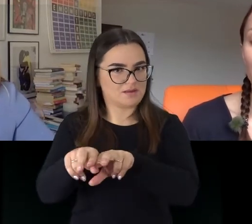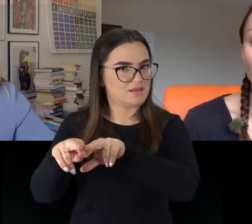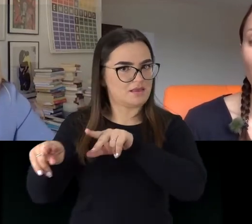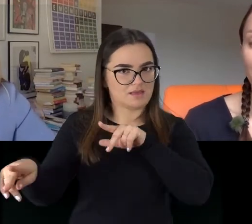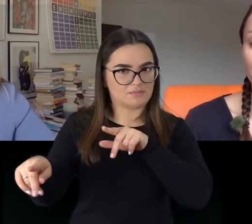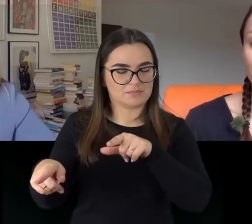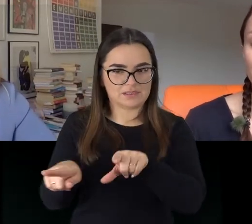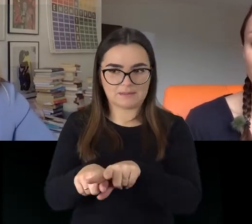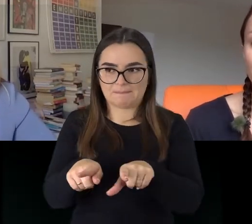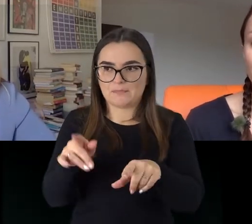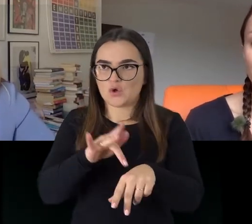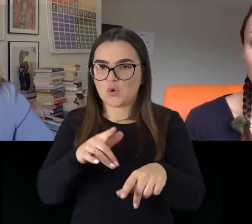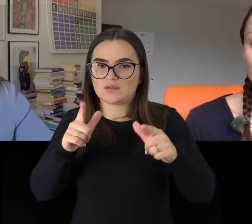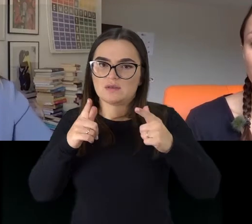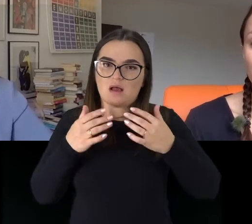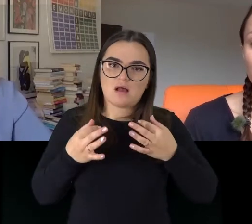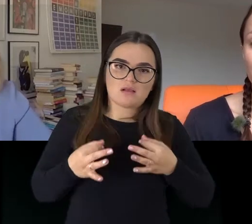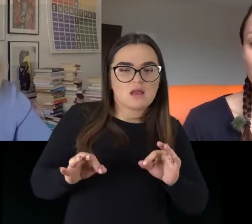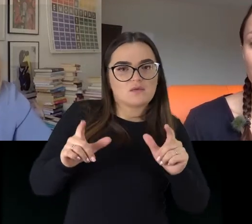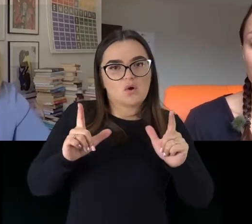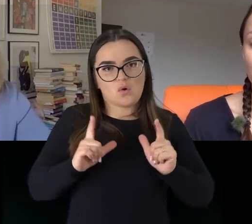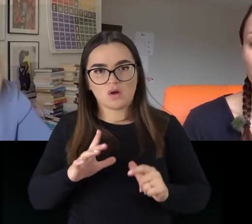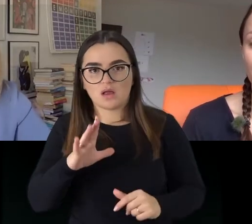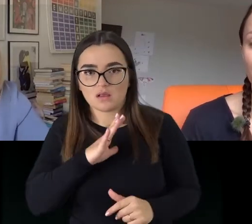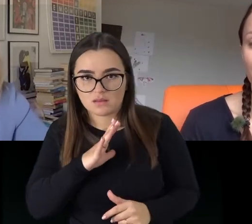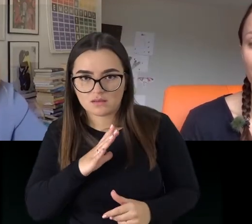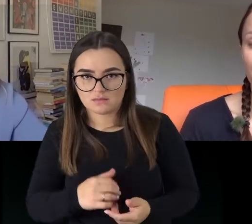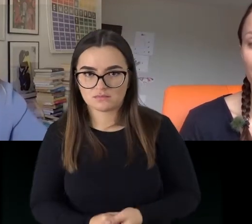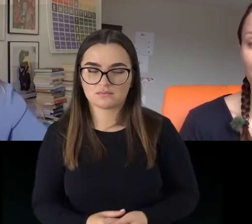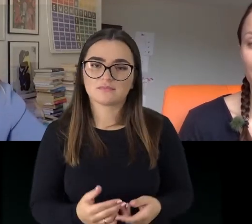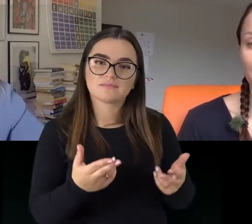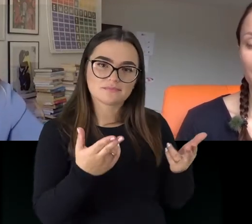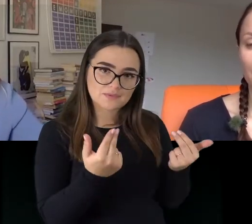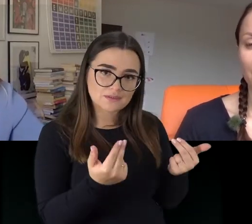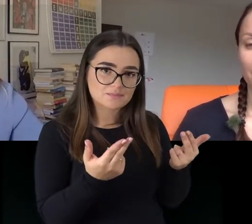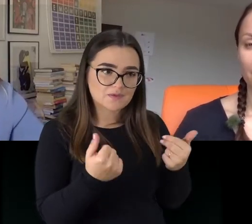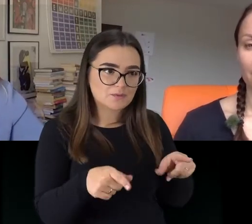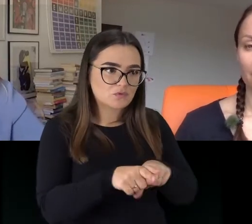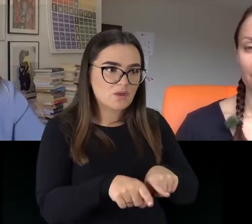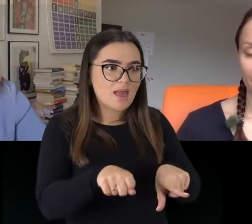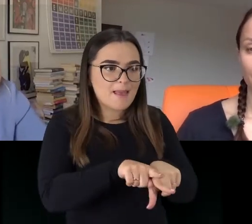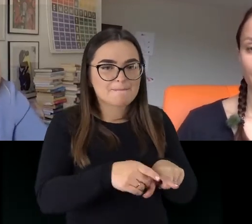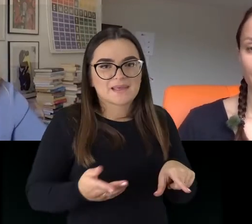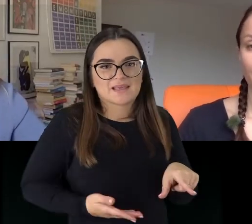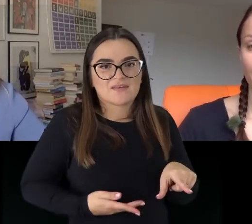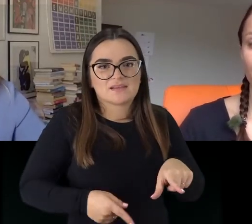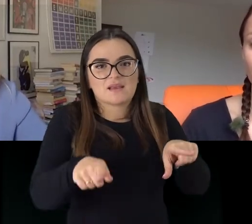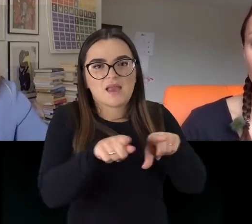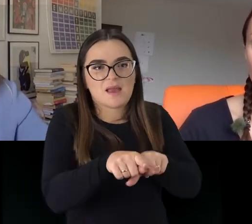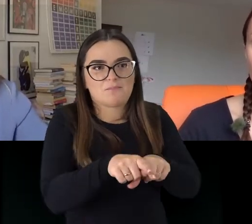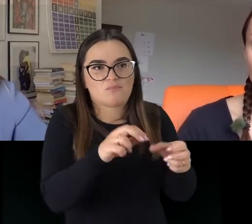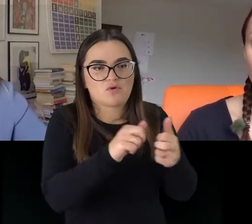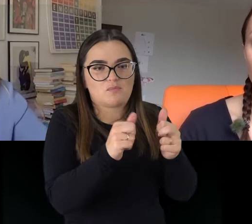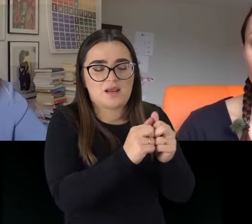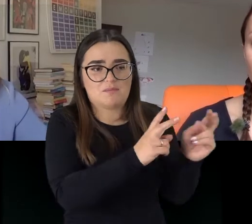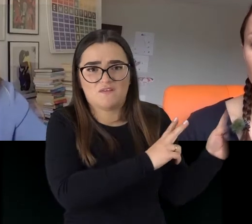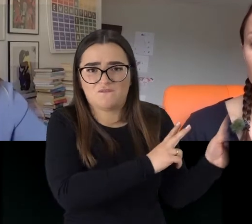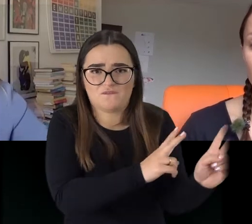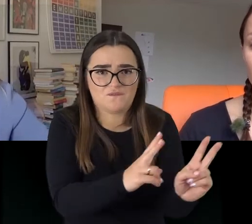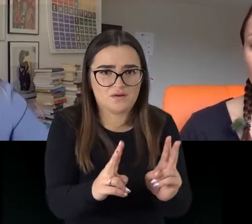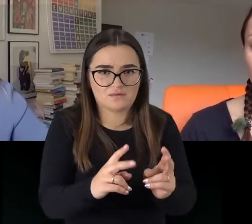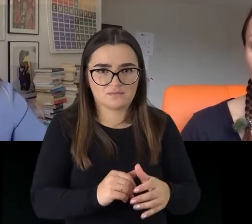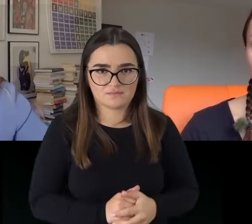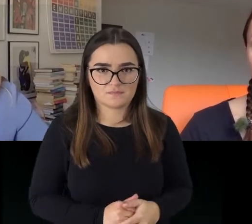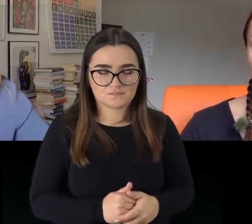negali atsipalaiduoti. Vienareikšmiškai, taip, Renata, tu gyveni minų lauke, ne, kitai žodžiai tariant. Kitas dalykas nebūtina